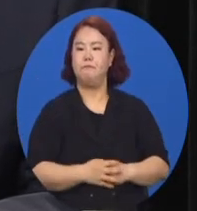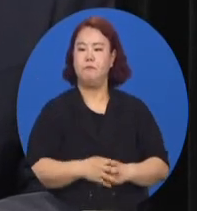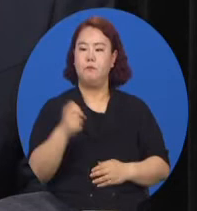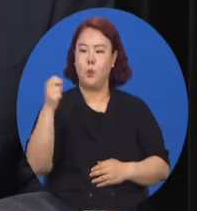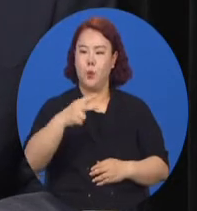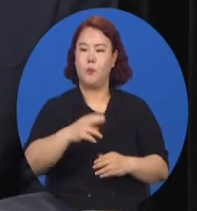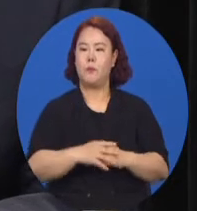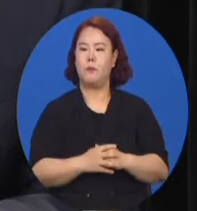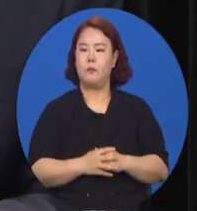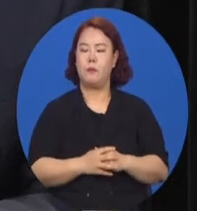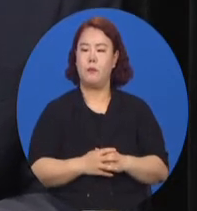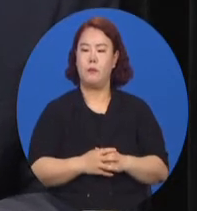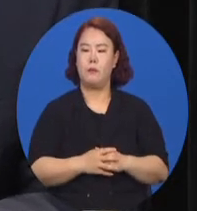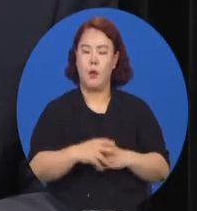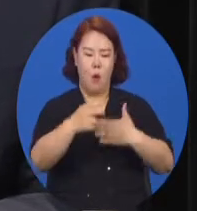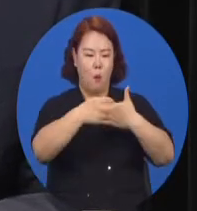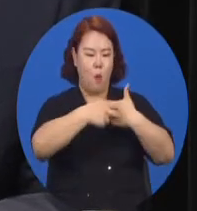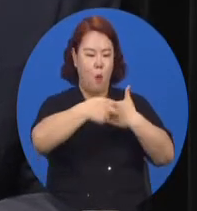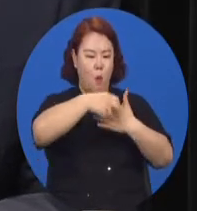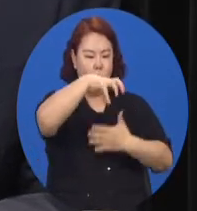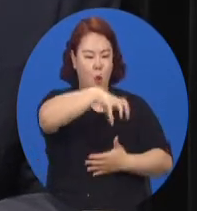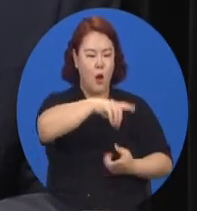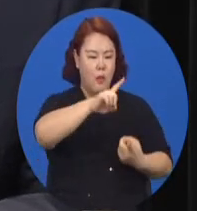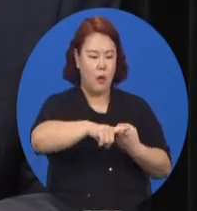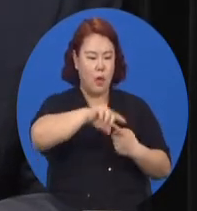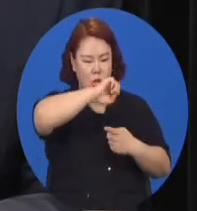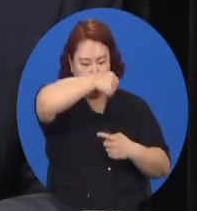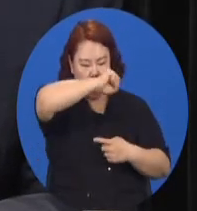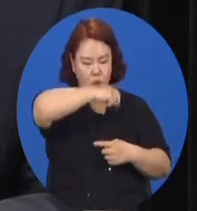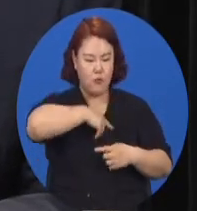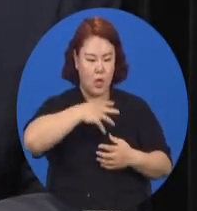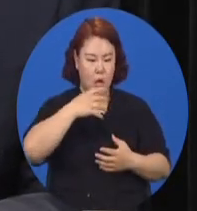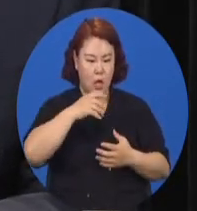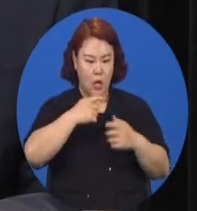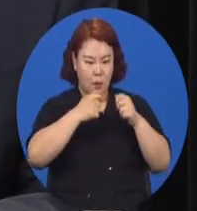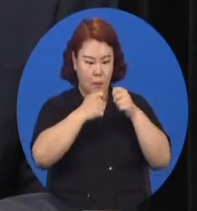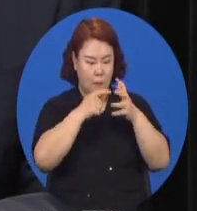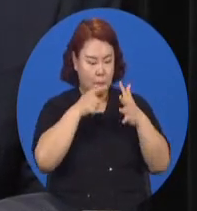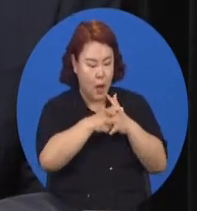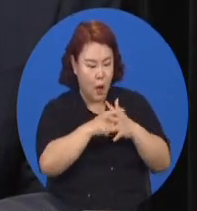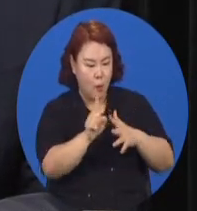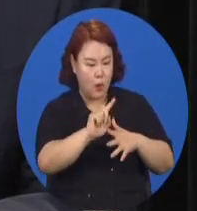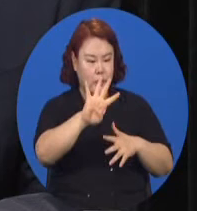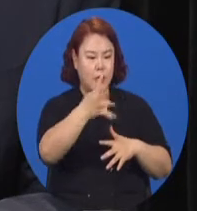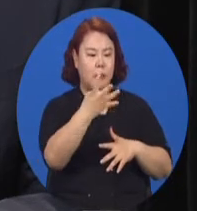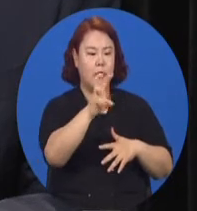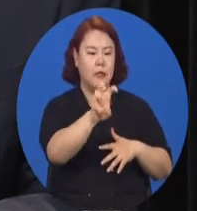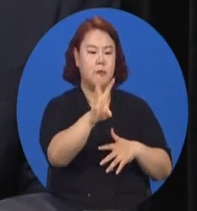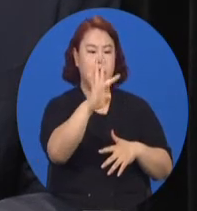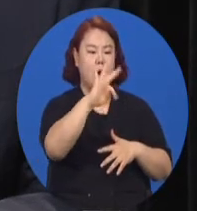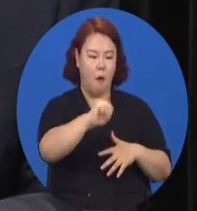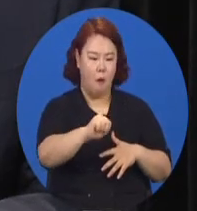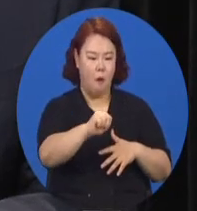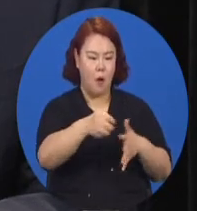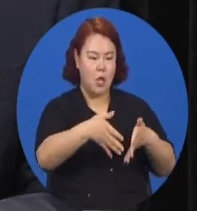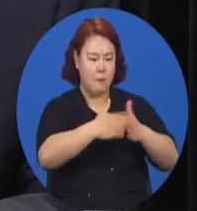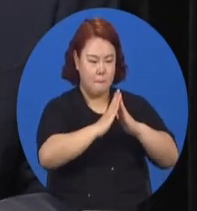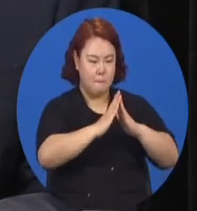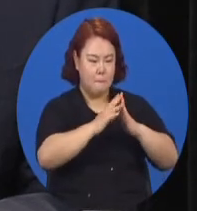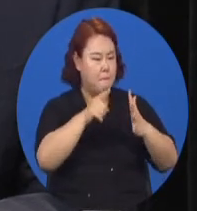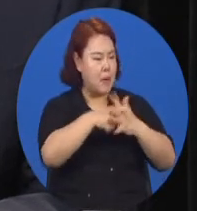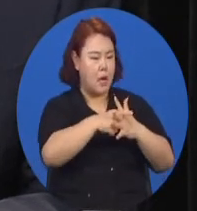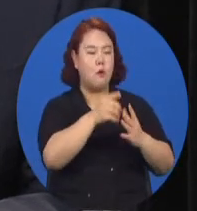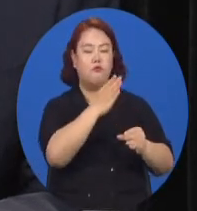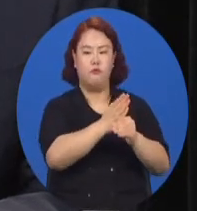그리고 의료원에 대해서 예산은 저희들이 파악한 것은 의료원 건립시 430억 원의 재원이 들어가는 것으로 파악을 하고